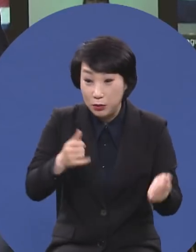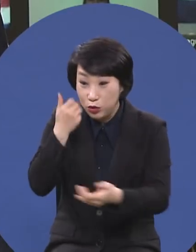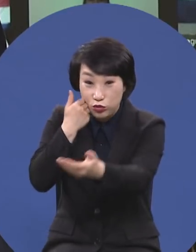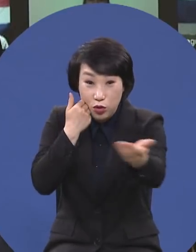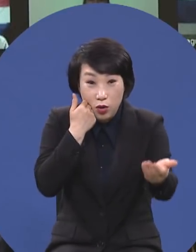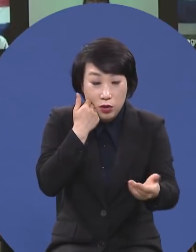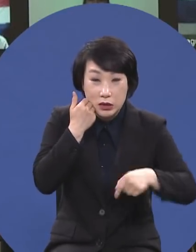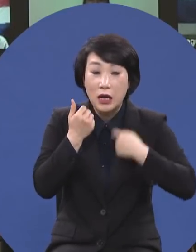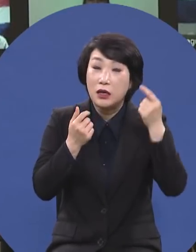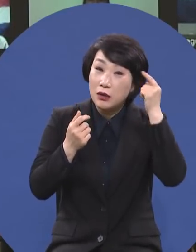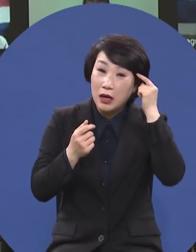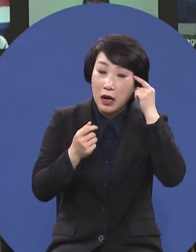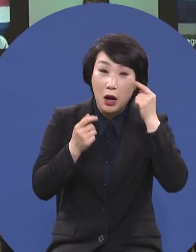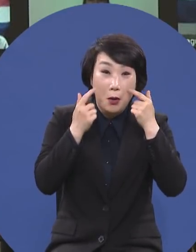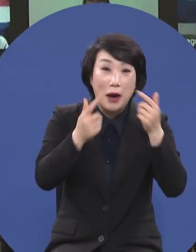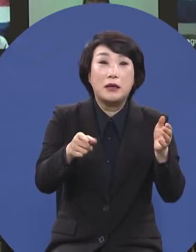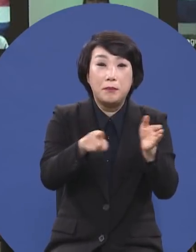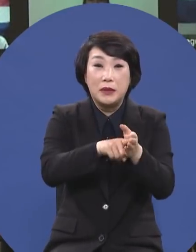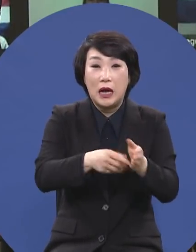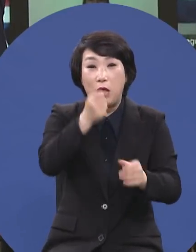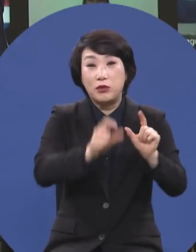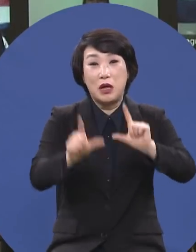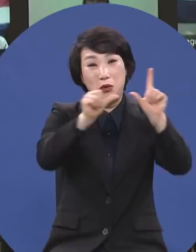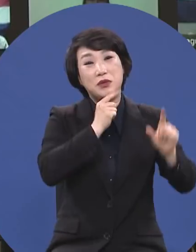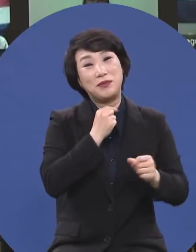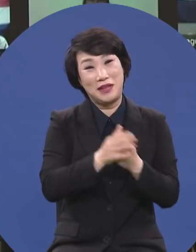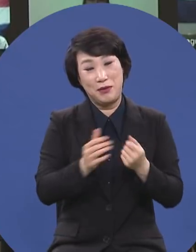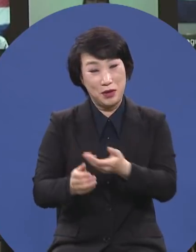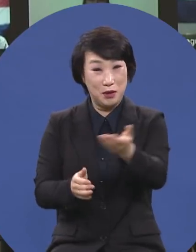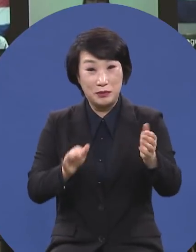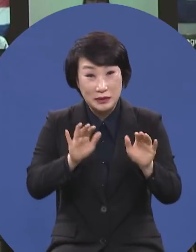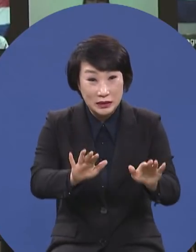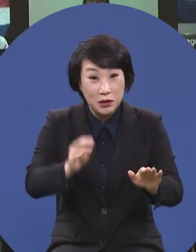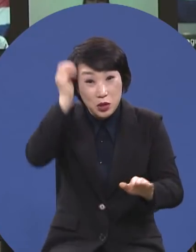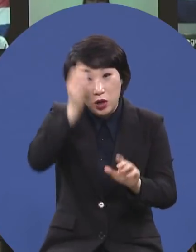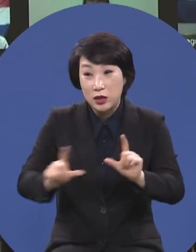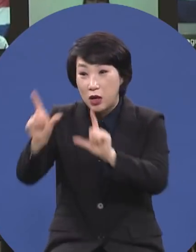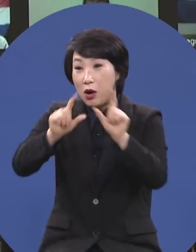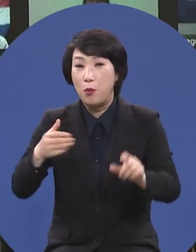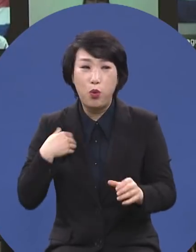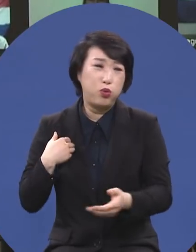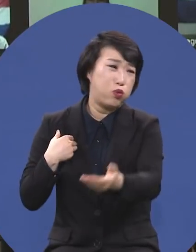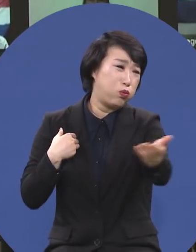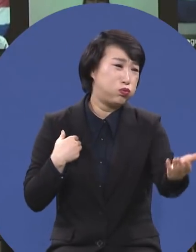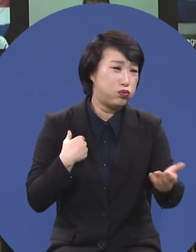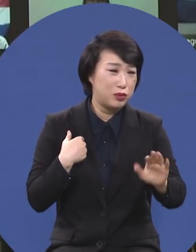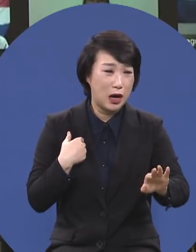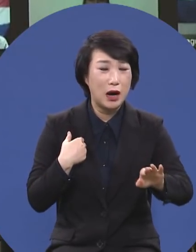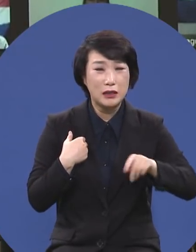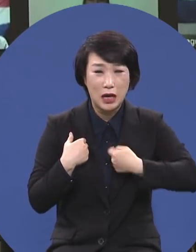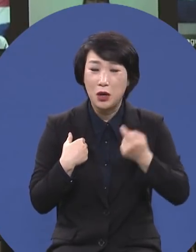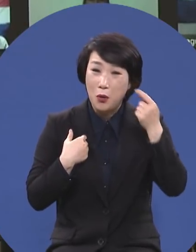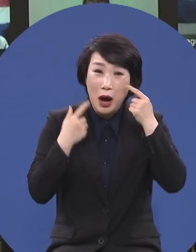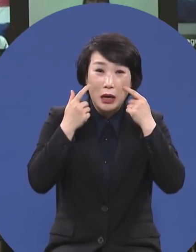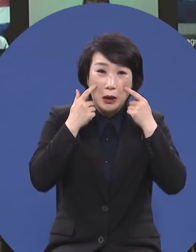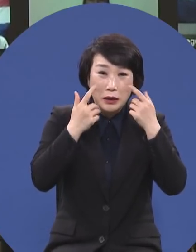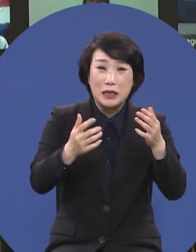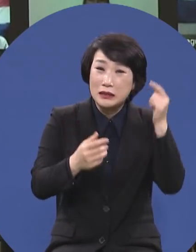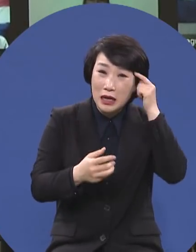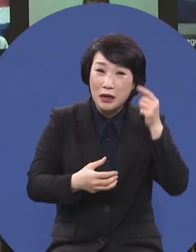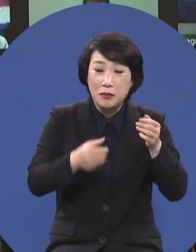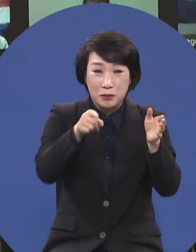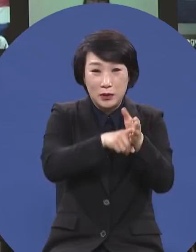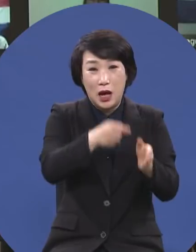신념으로 살려고 하는 사람들이요. 아직도 영적 생활을 모르는 사람들은 자기 확신의 신념으로 사는